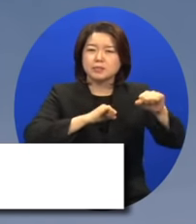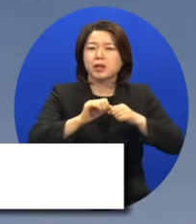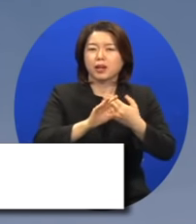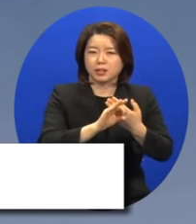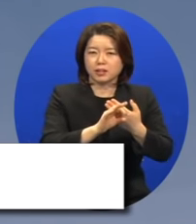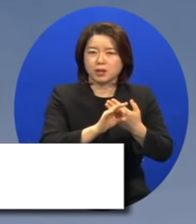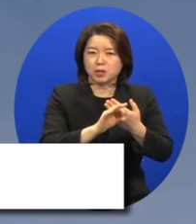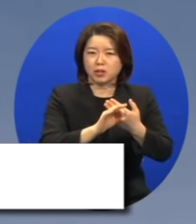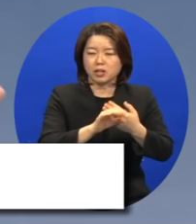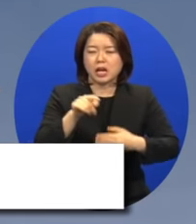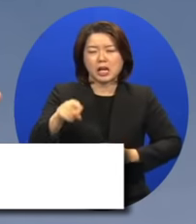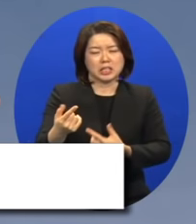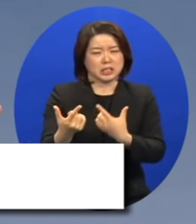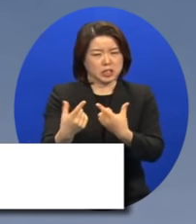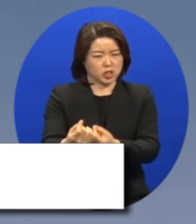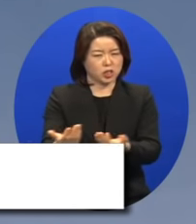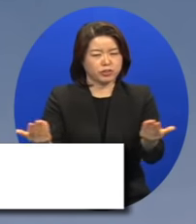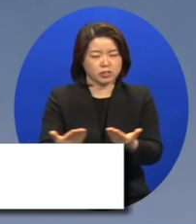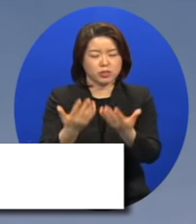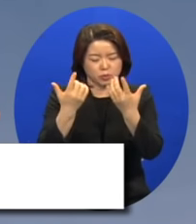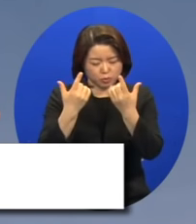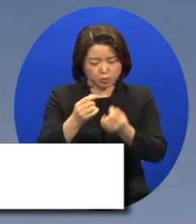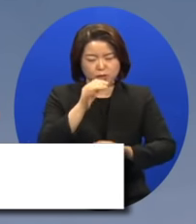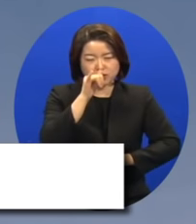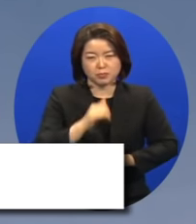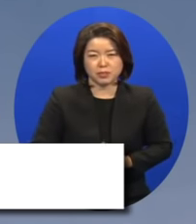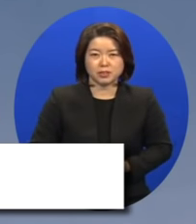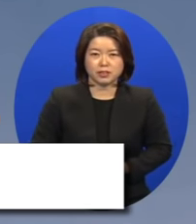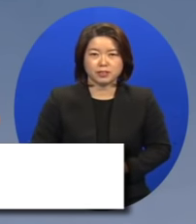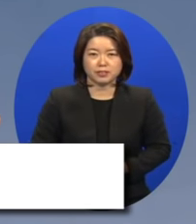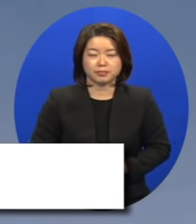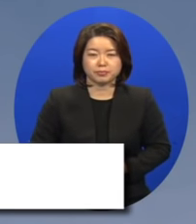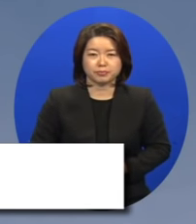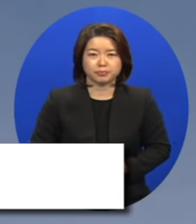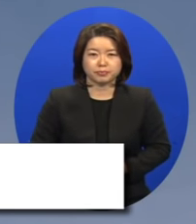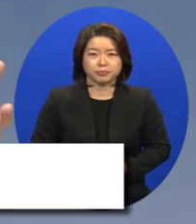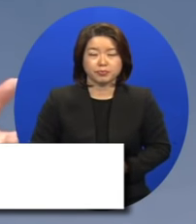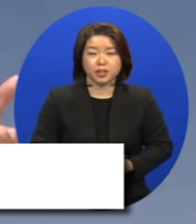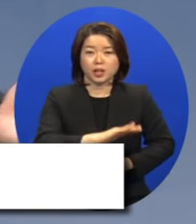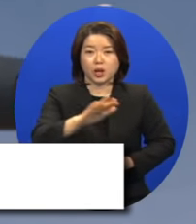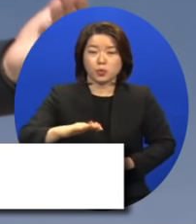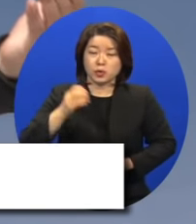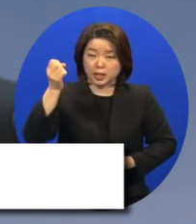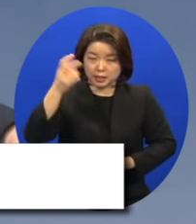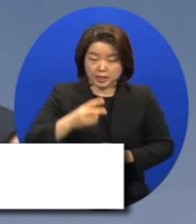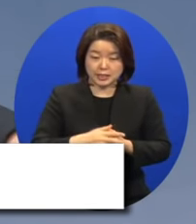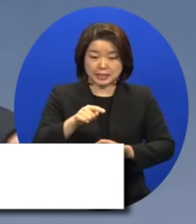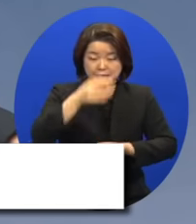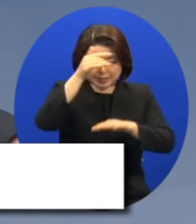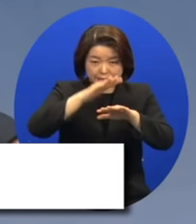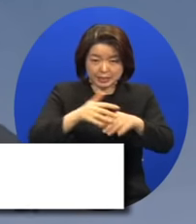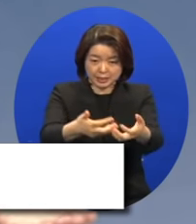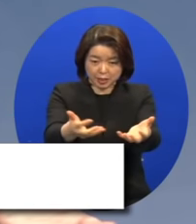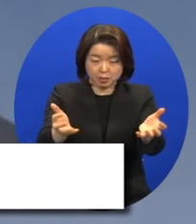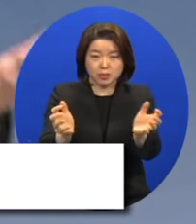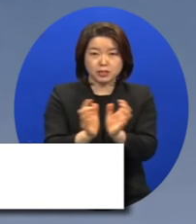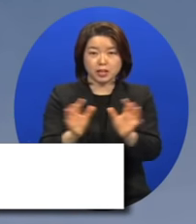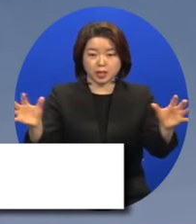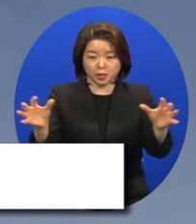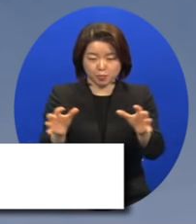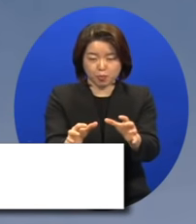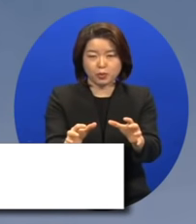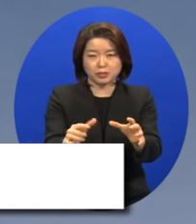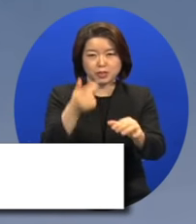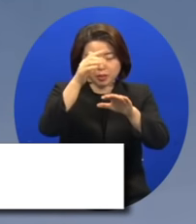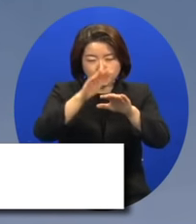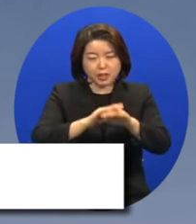,당신은 바로그런짓을하는사람이되는것입니다. 우리가예배를드리기위해이성전